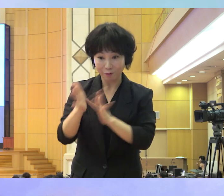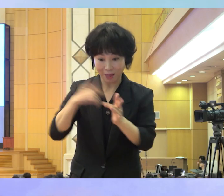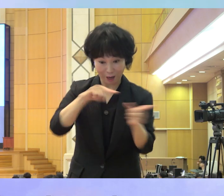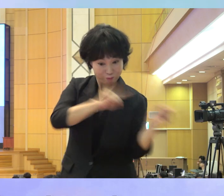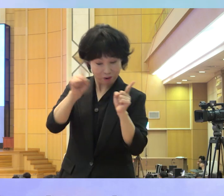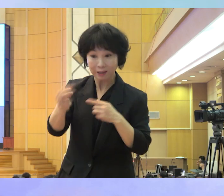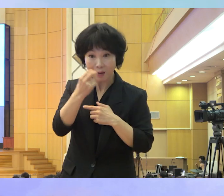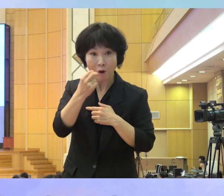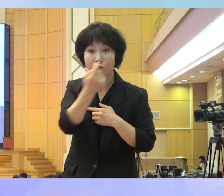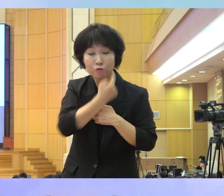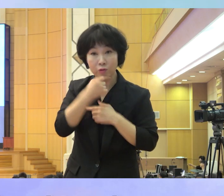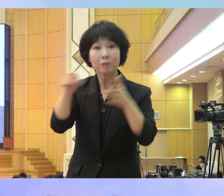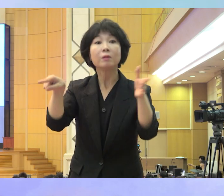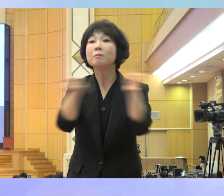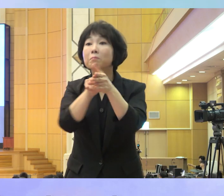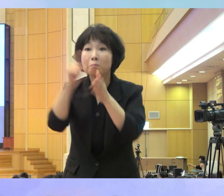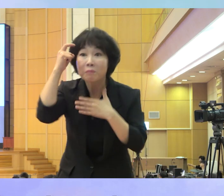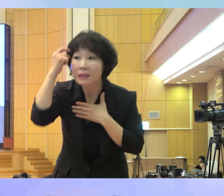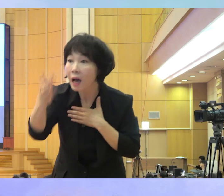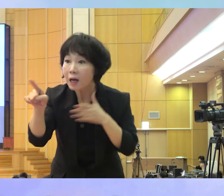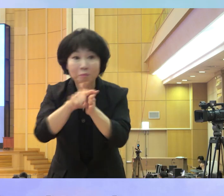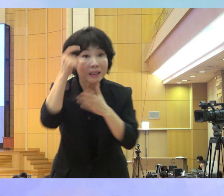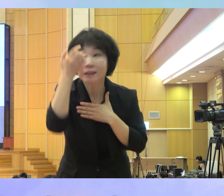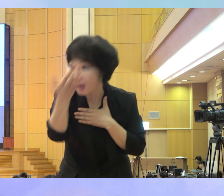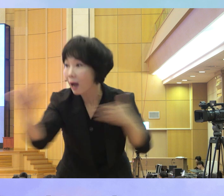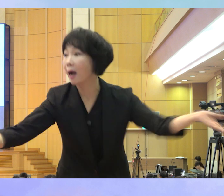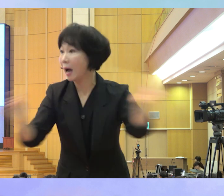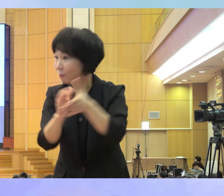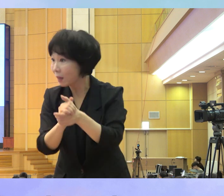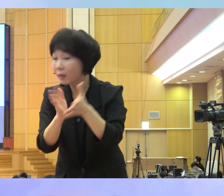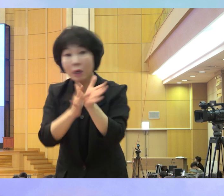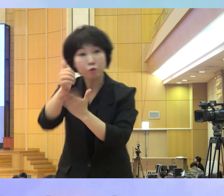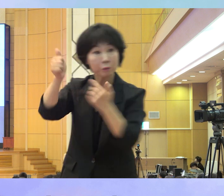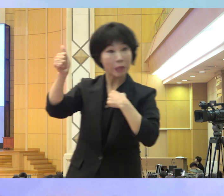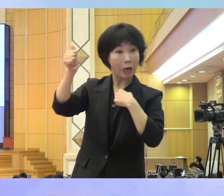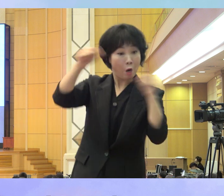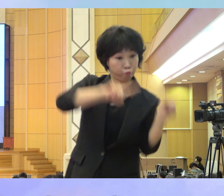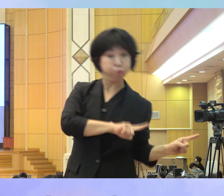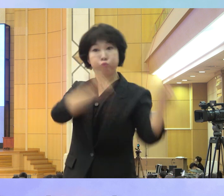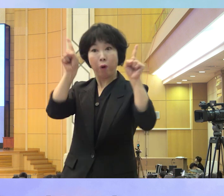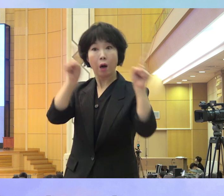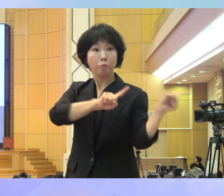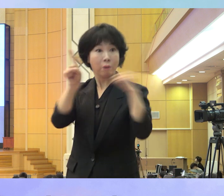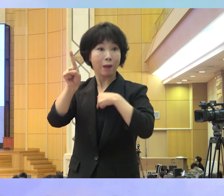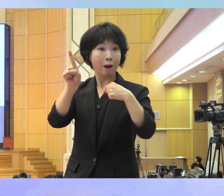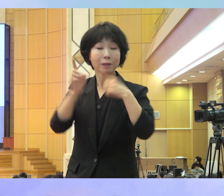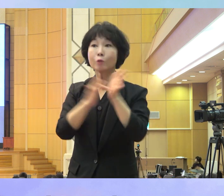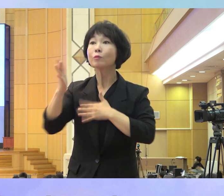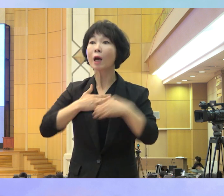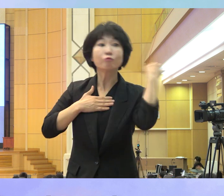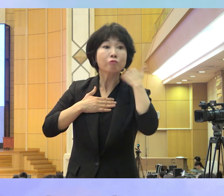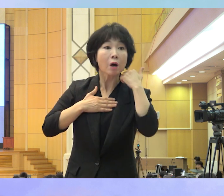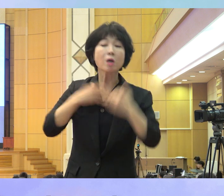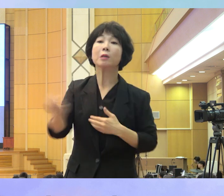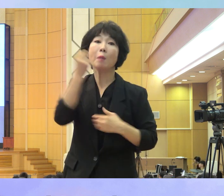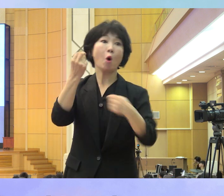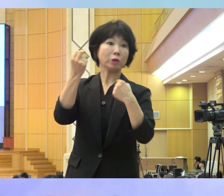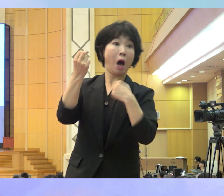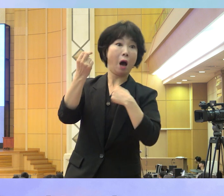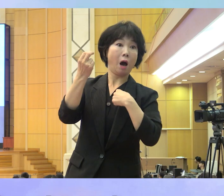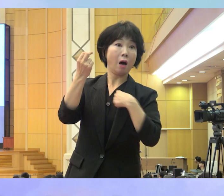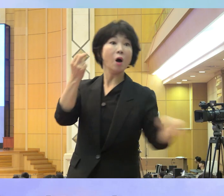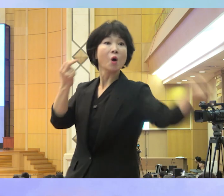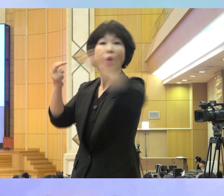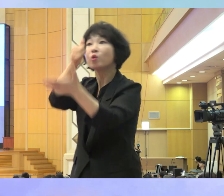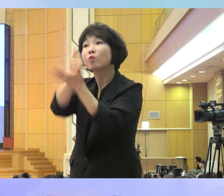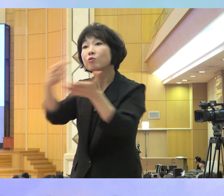걸 믿느냐고 물어보지 않았어요. 예수님이 부활이라는 것, 예수님이 생명이라는 것, 다시 말하면 우리를 위해서